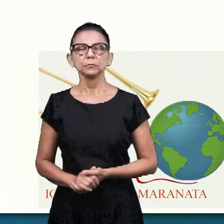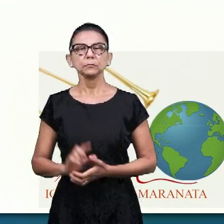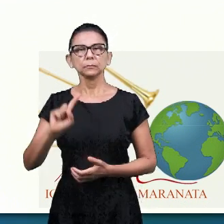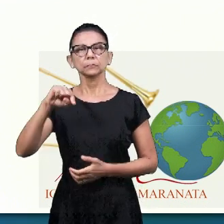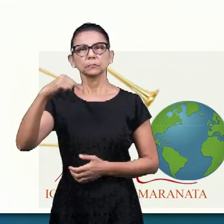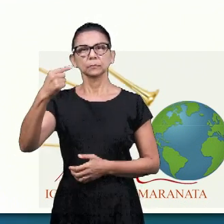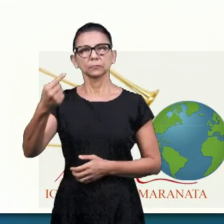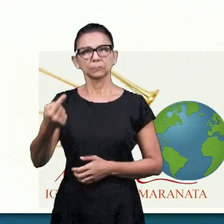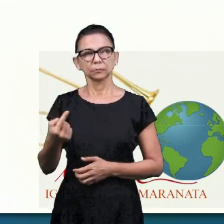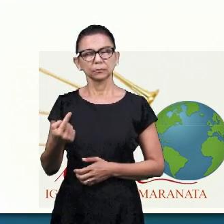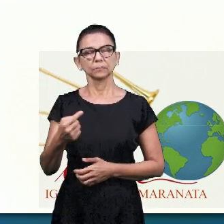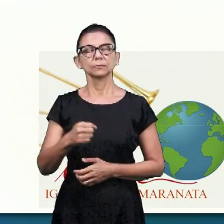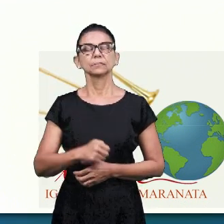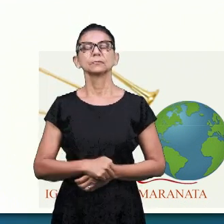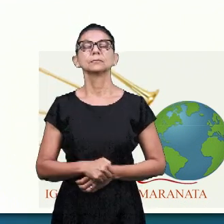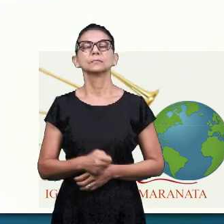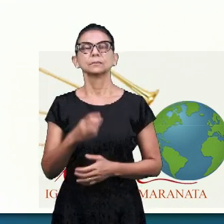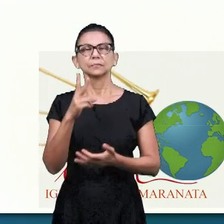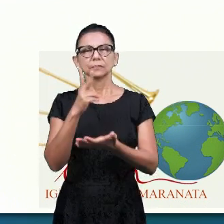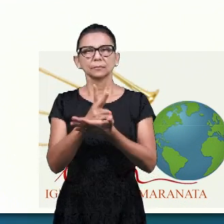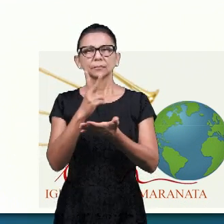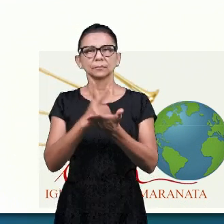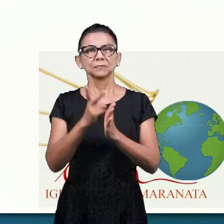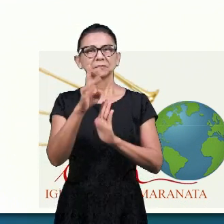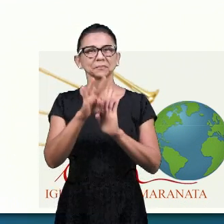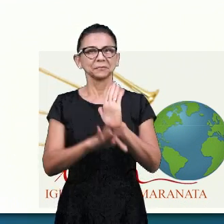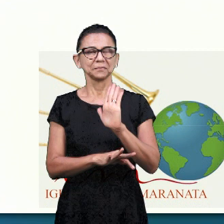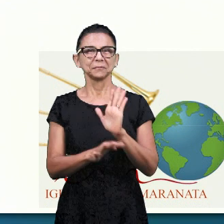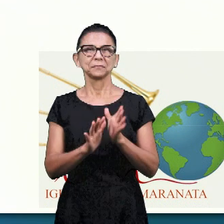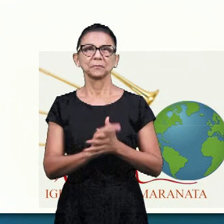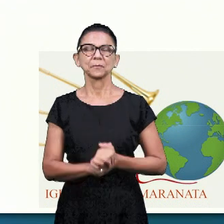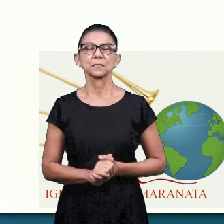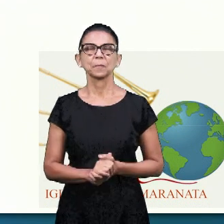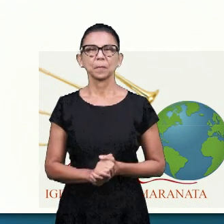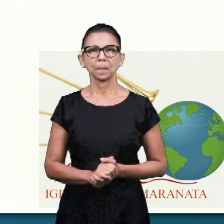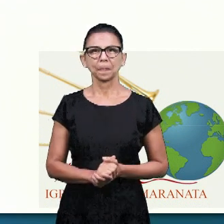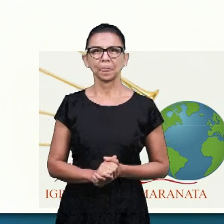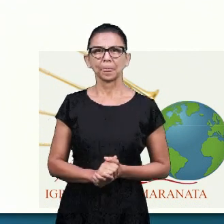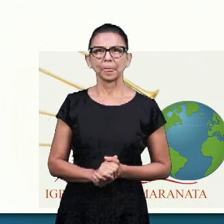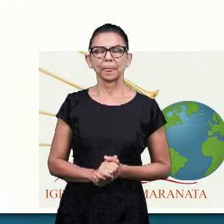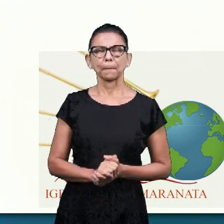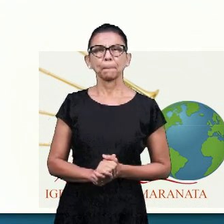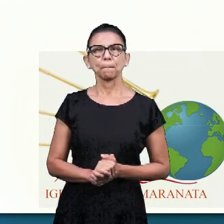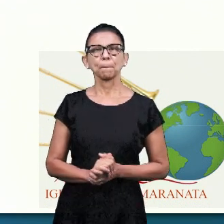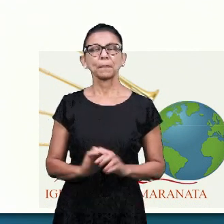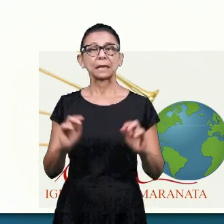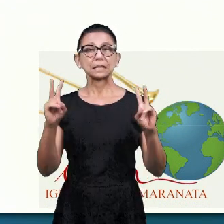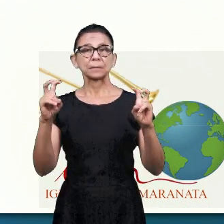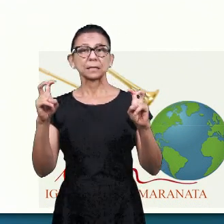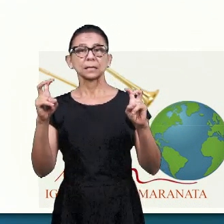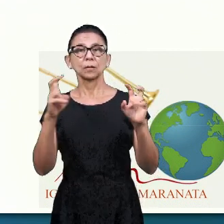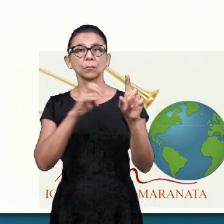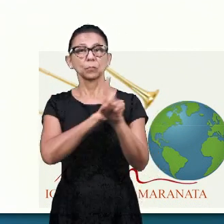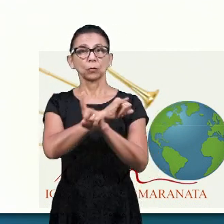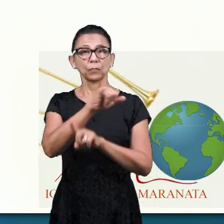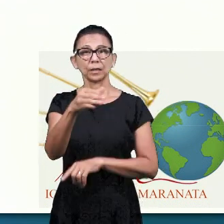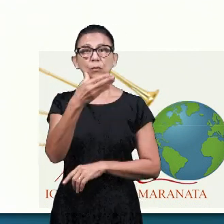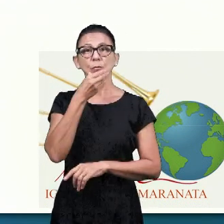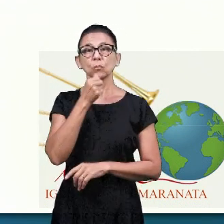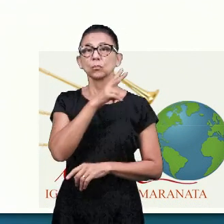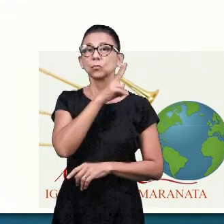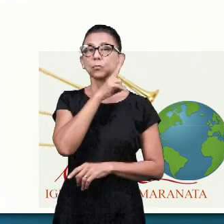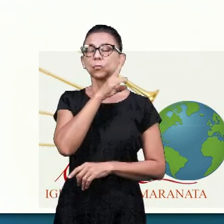question pour la prochaine école biblique dominicale. Même texte, la question est, quelle a été l'expression prophétique que l'aveugle